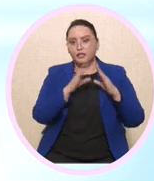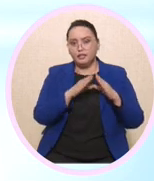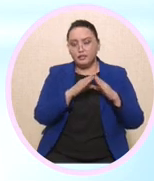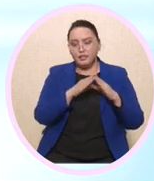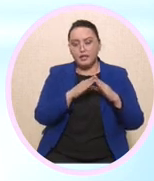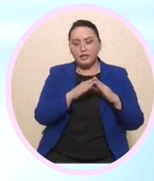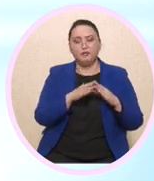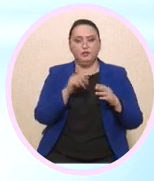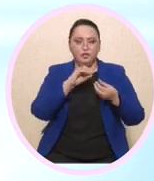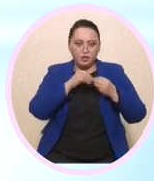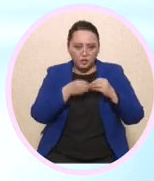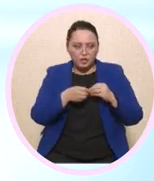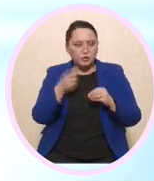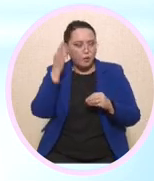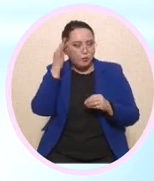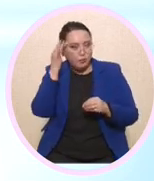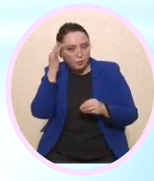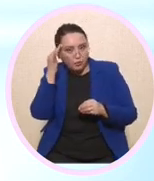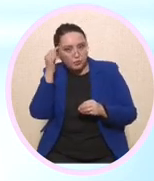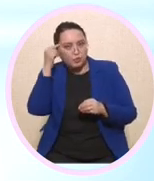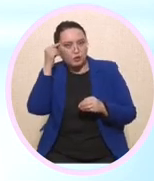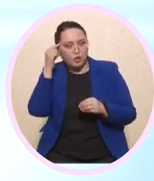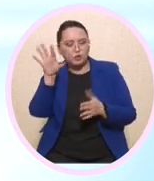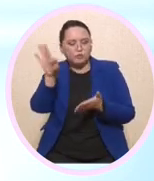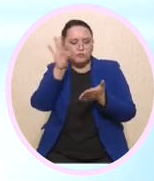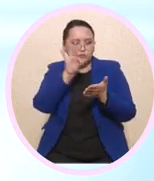адилхан эргэцүүлэн бодоод төвөрлөн